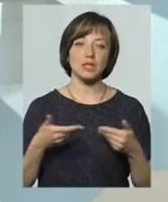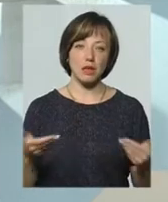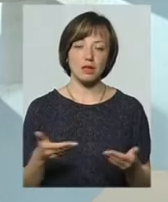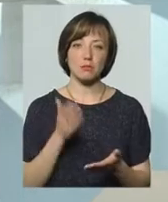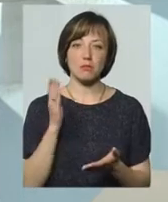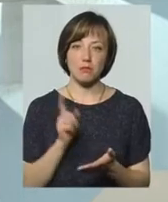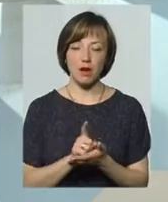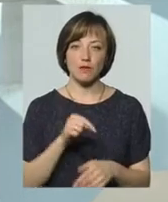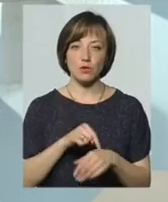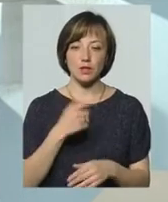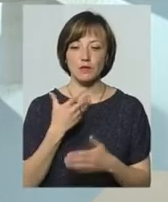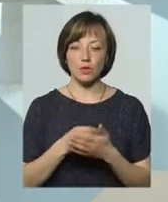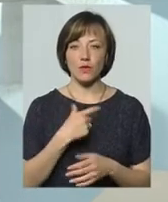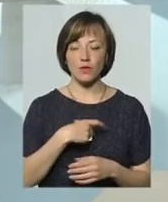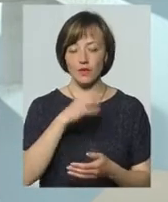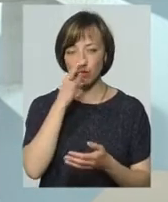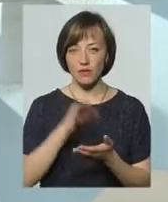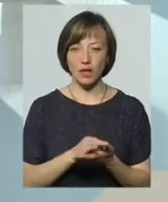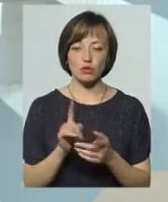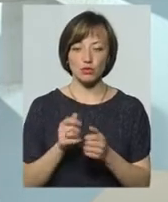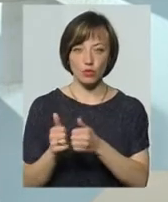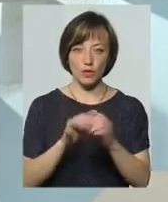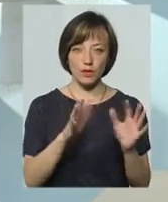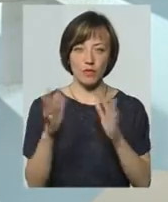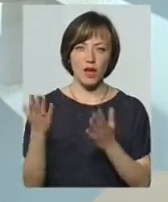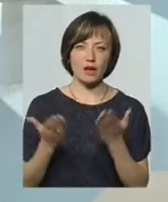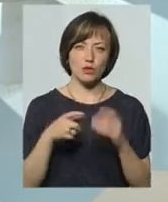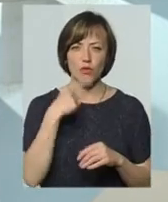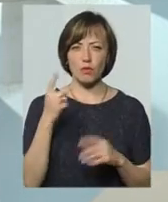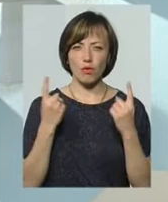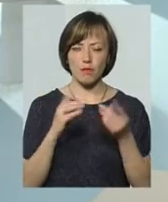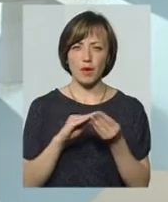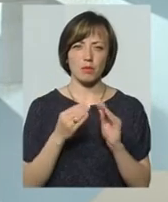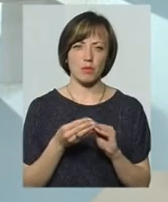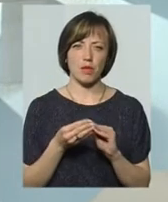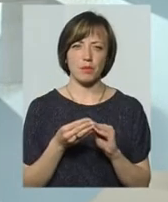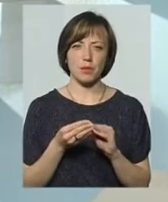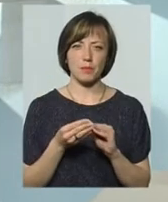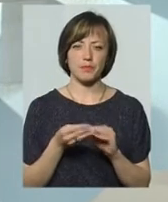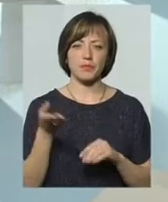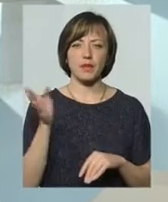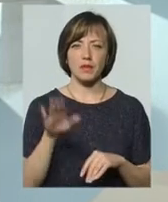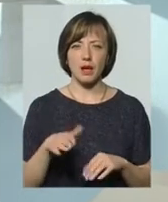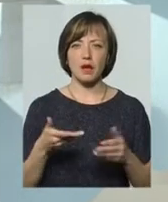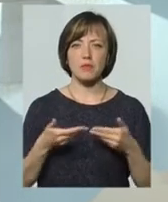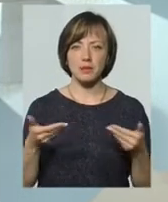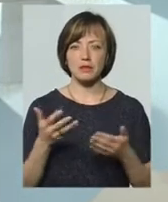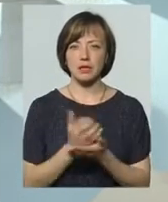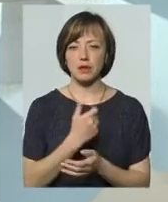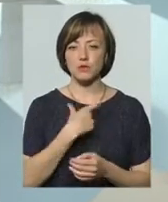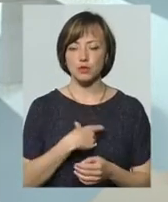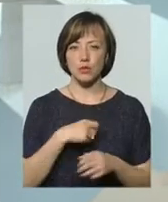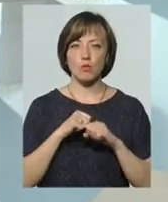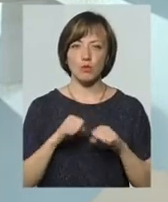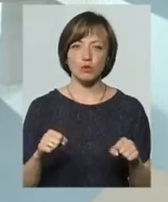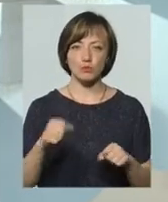має відчувати свою відповідальність за те, що довкола відбувається. Навіть якщо ми говоримо про глобальні проблеми. Тобто, нехай ми знайдемо десь в собі мужність